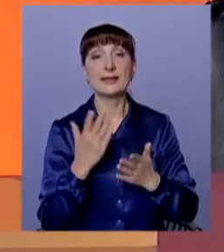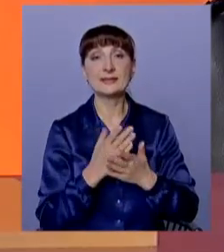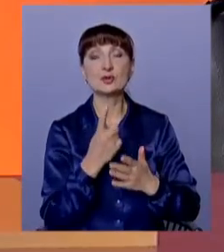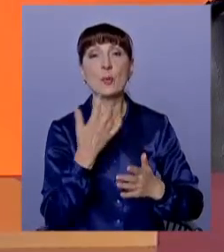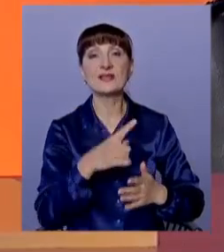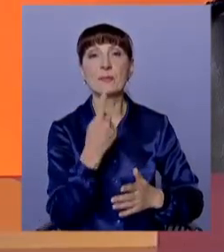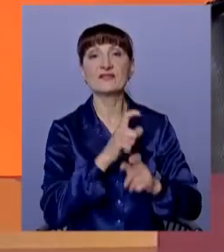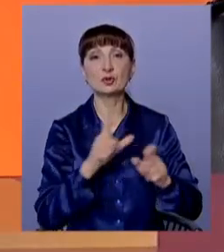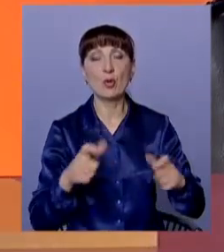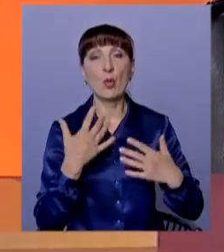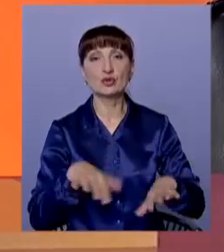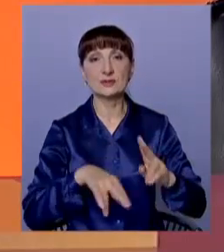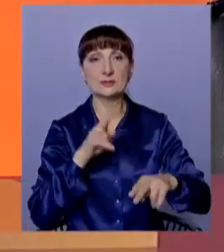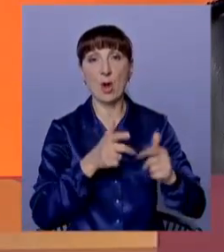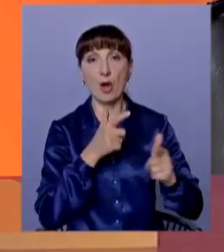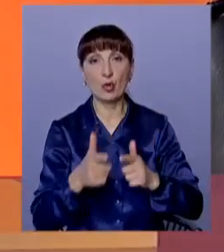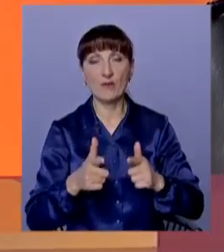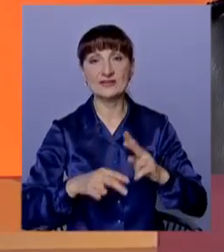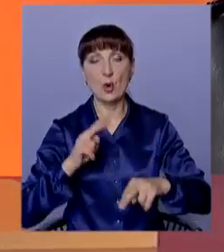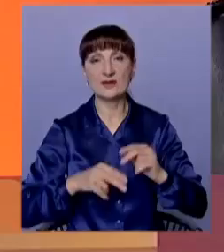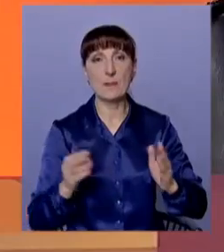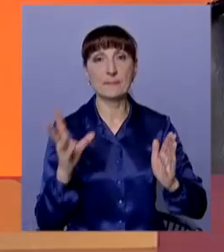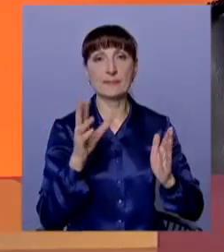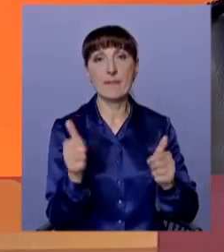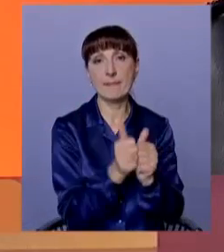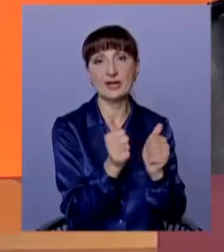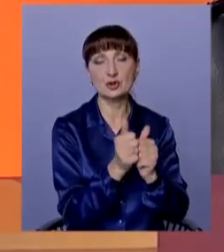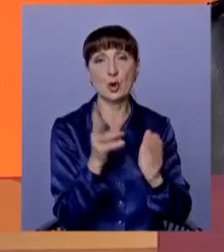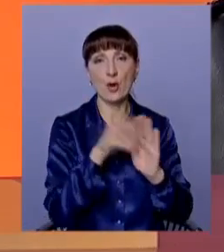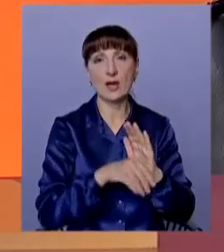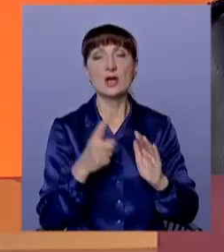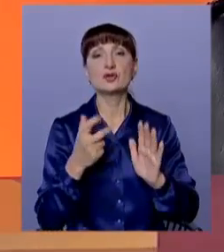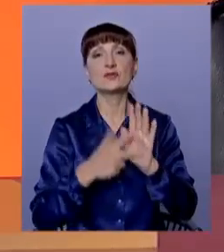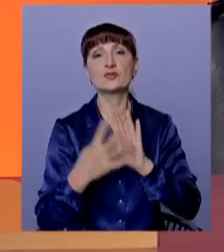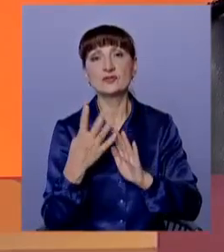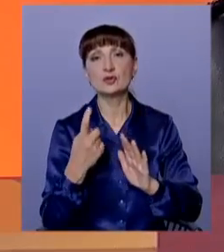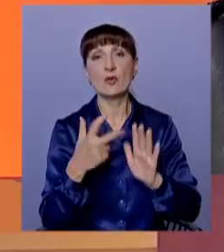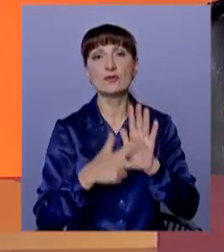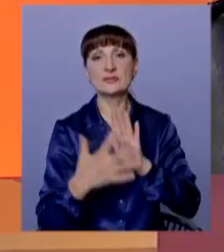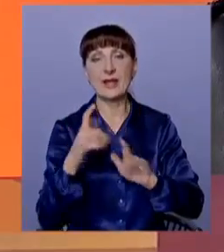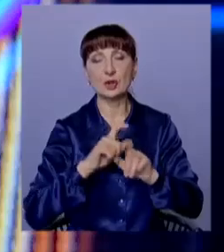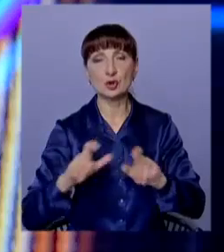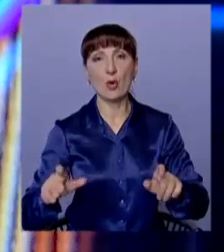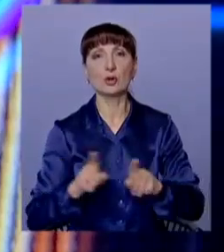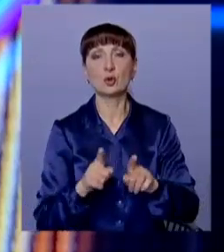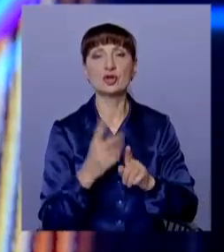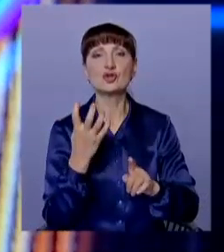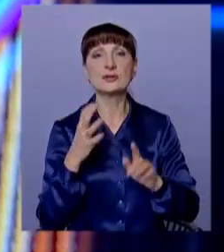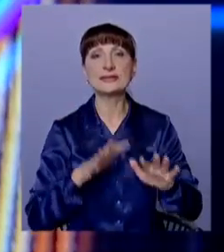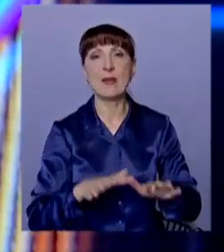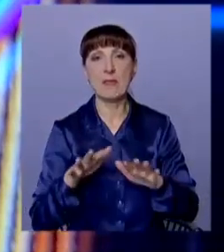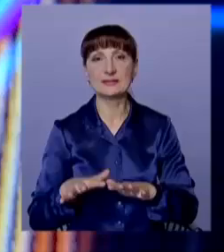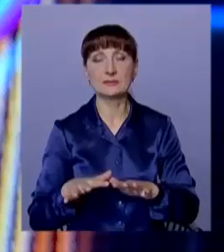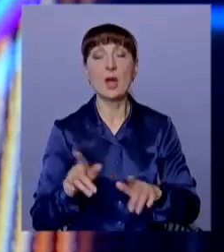151-й школе, идет строительство пристроек 184-й, 185-й школах на 400 мест каждой.